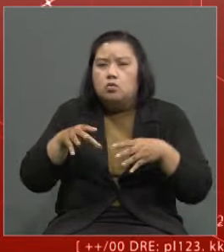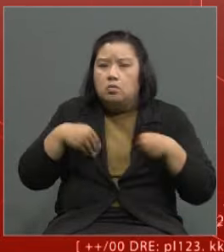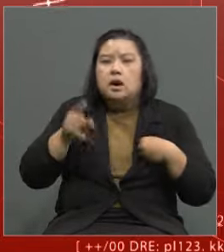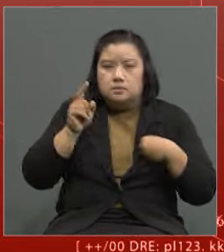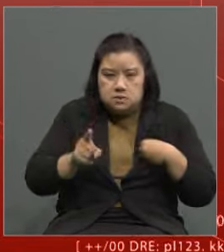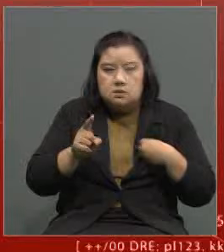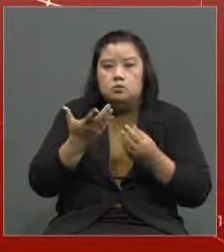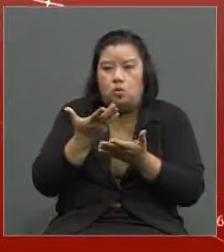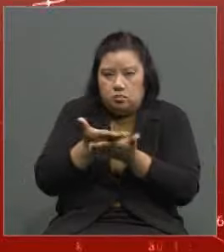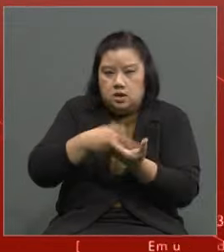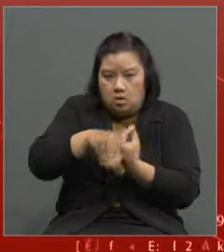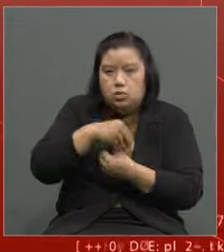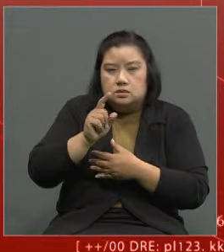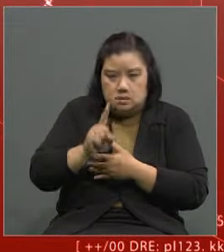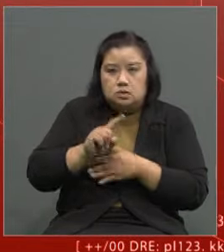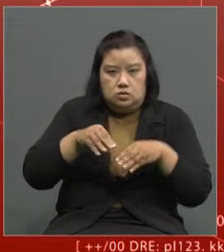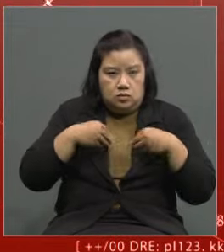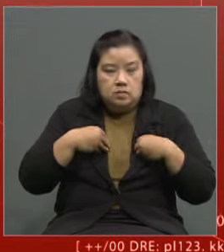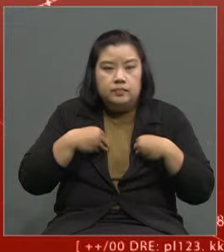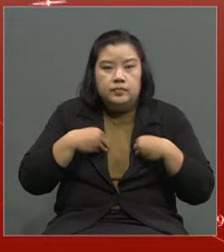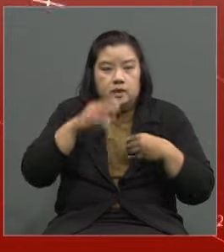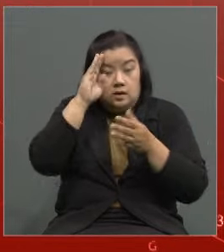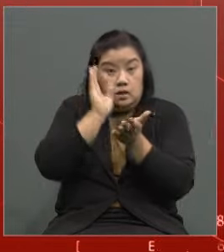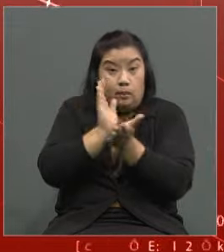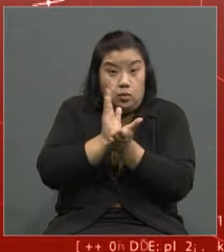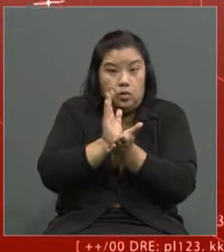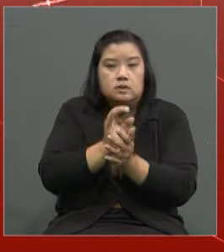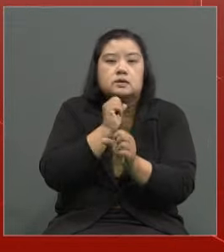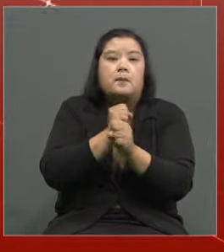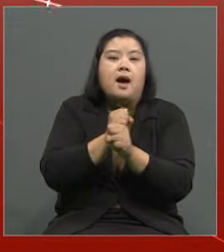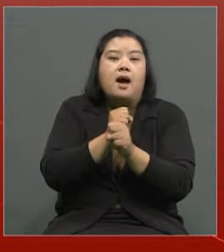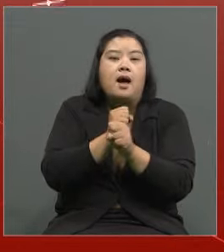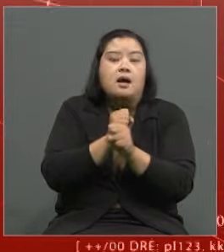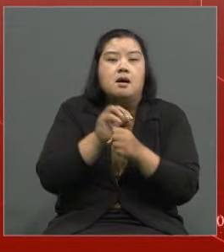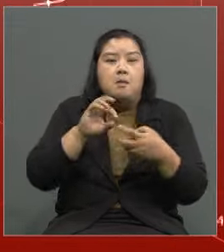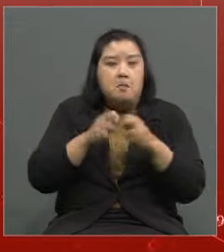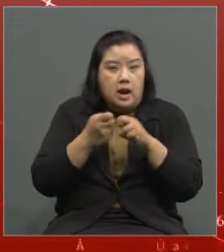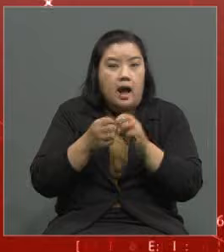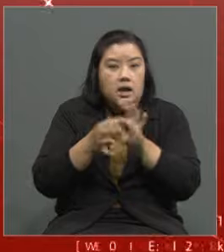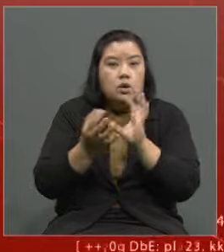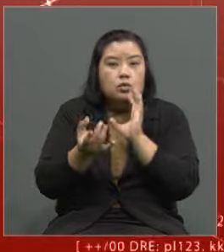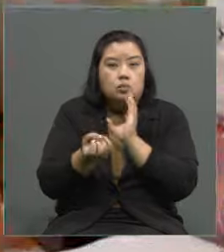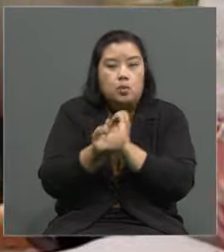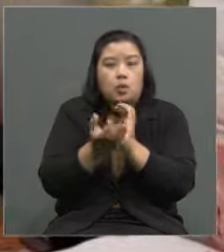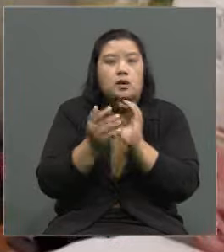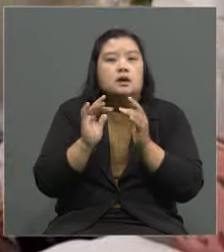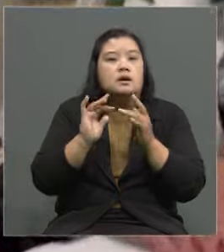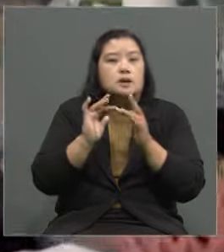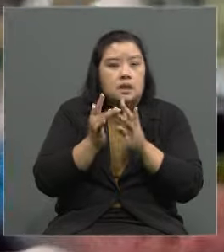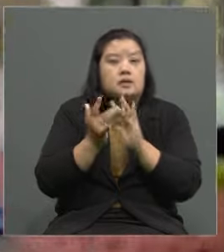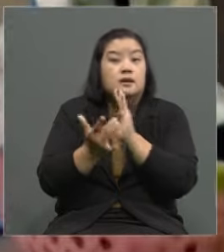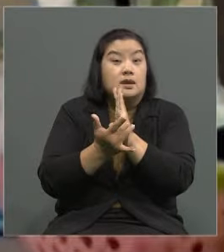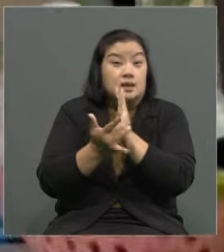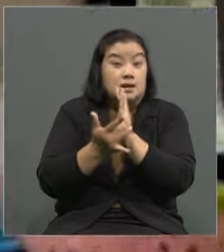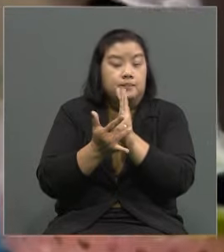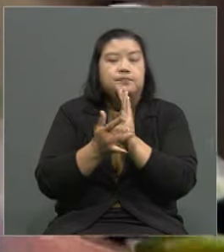ๆอย่างวันนี้เนี่ยทางด้านตำรวจไซเบอร์นะครับตำรวจกองบัญชาการสืบสวนสอบสวนอาชกรรมทางเทคโนโลยีหรือว่าบกสสอท